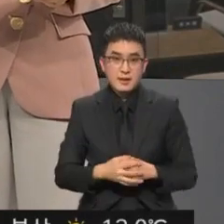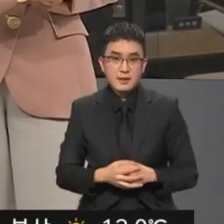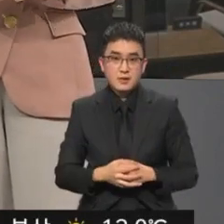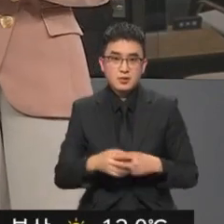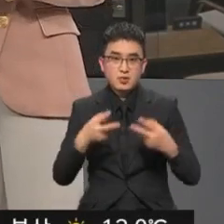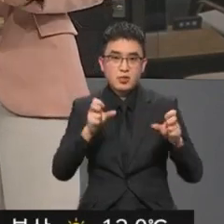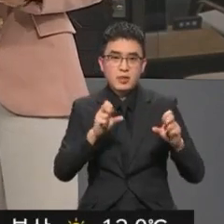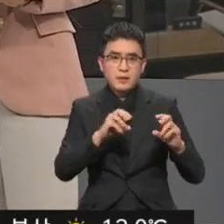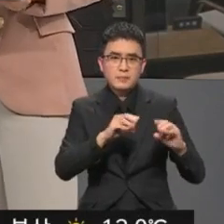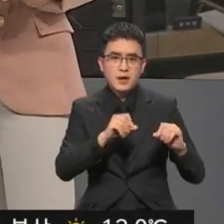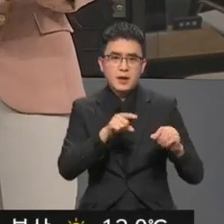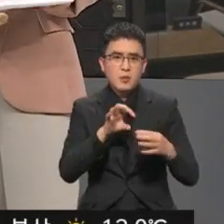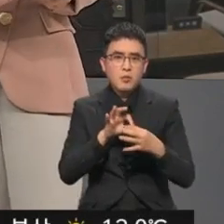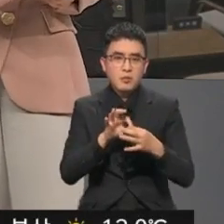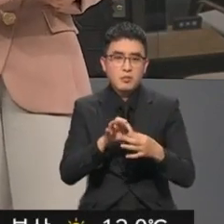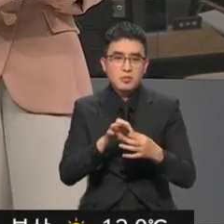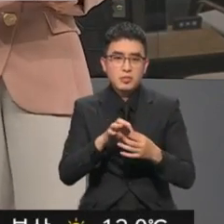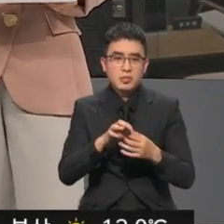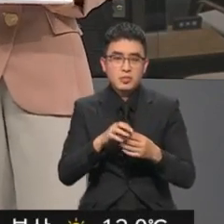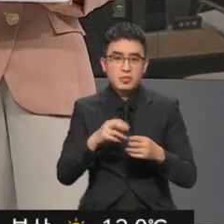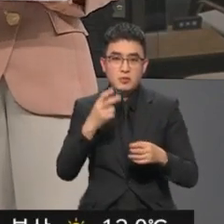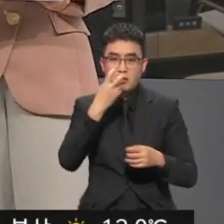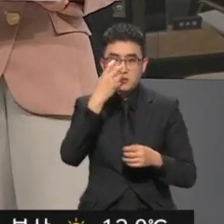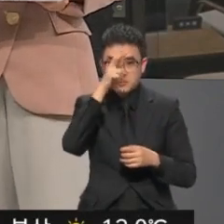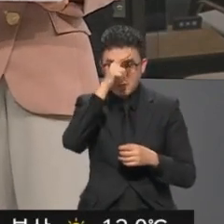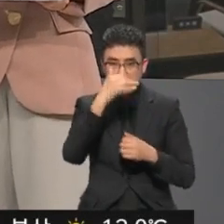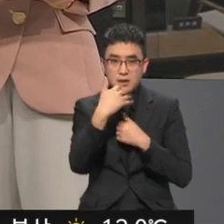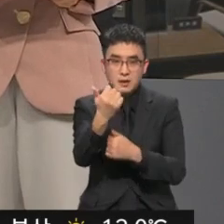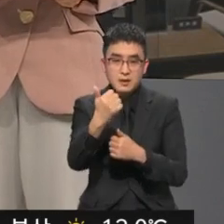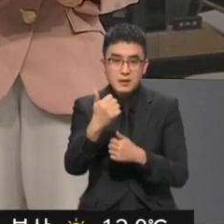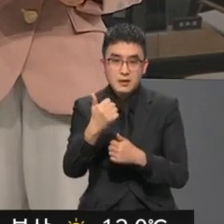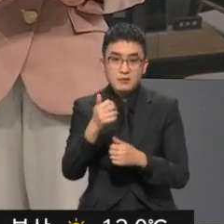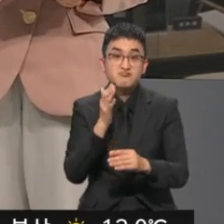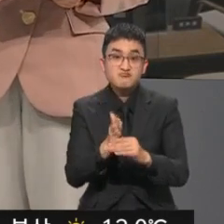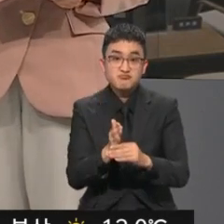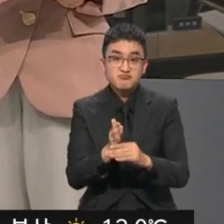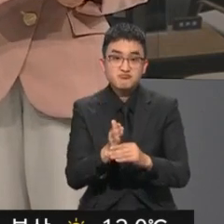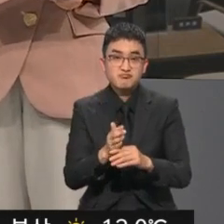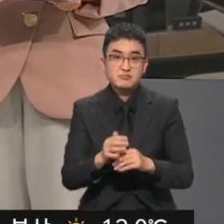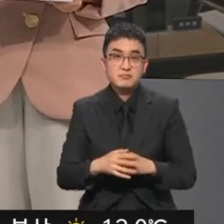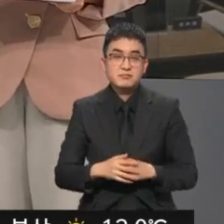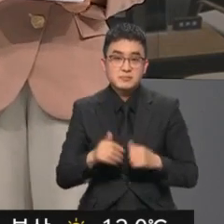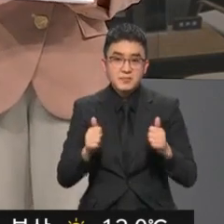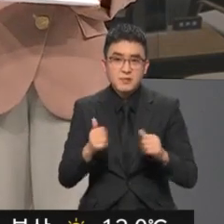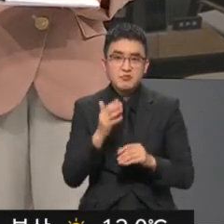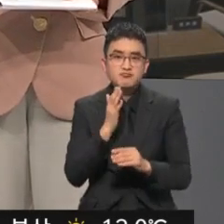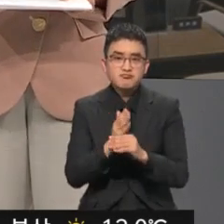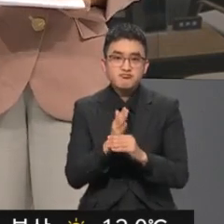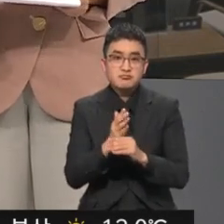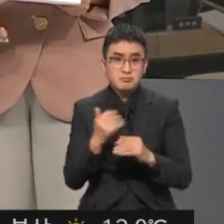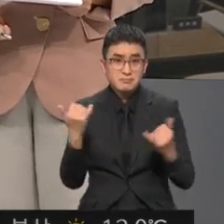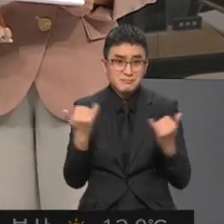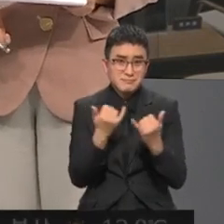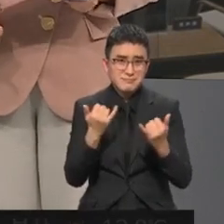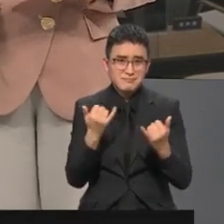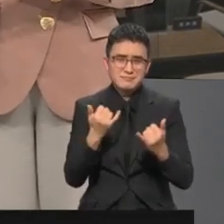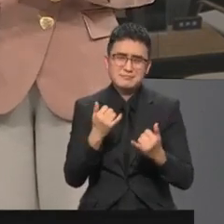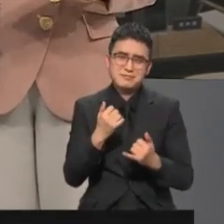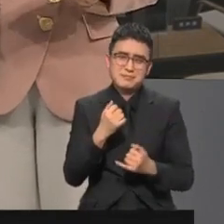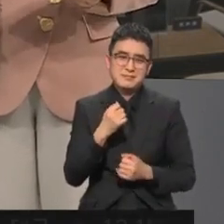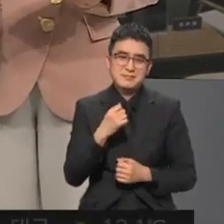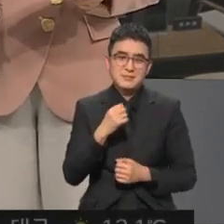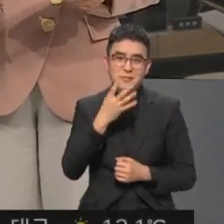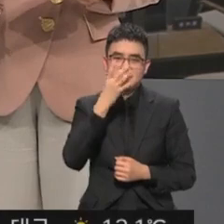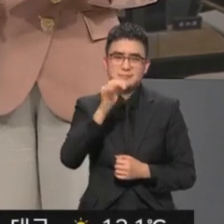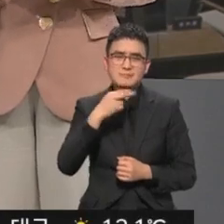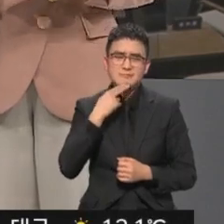재판에 출석을 했기 때문에 이화영 부지사가 전화를 걸어서 김 전 회장을 바꿔줬겠느냐라는 겁니다.